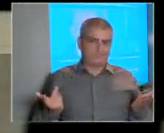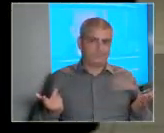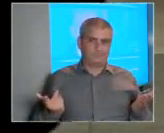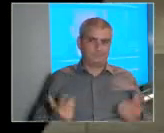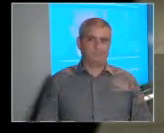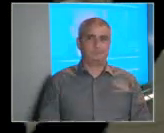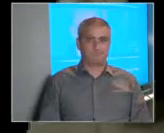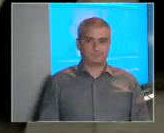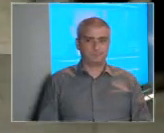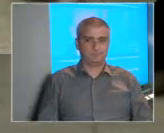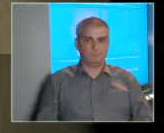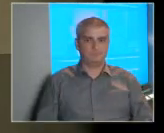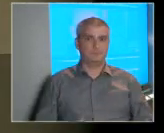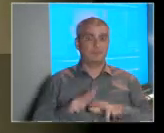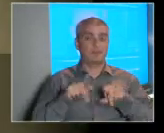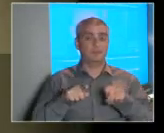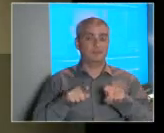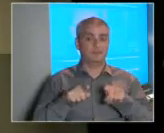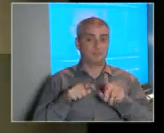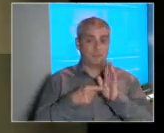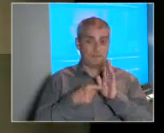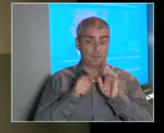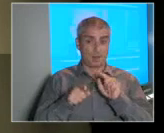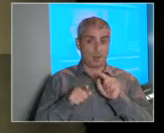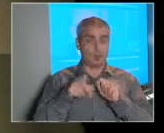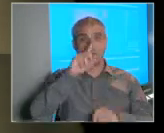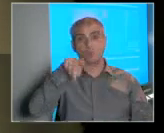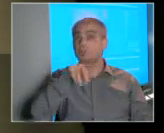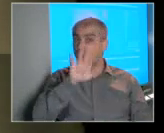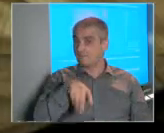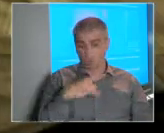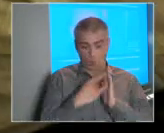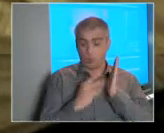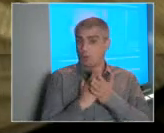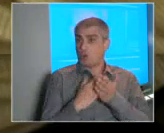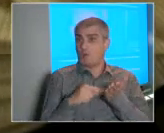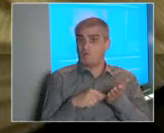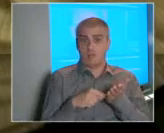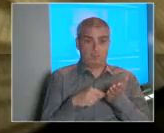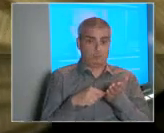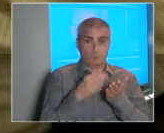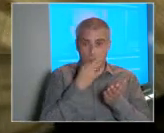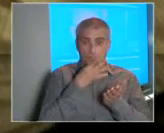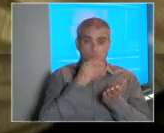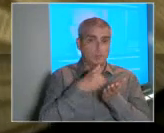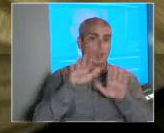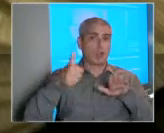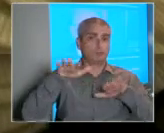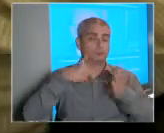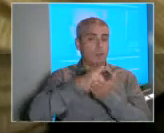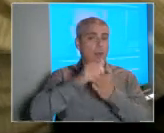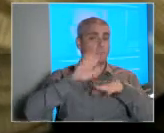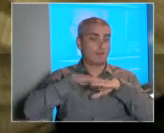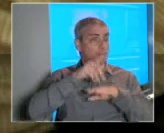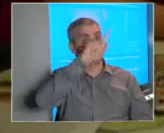חודשיים לפני הבחירות. כן, כן. והמצב הזה שבשלו פוסלים, למרות שהחוק קובע בבירור המשך כהונה, פוסלים כהונה של